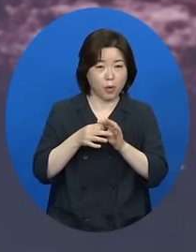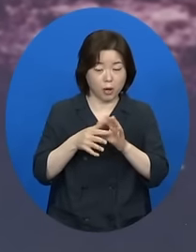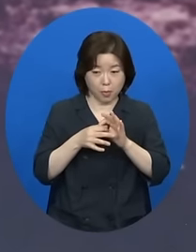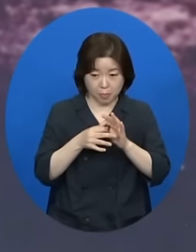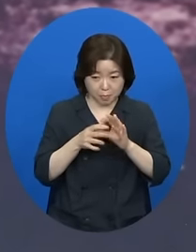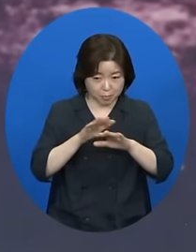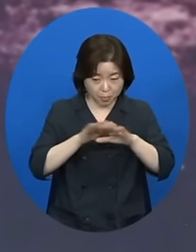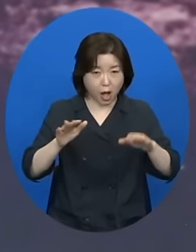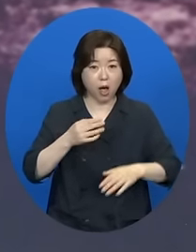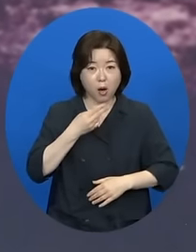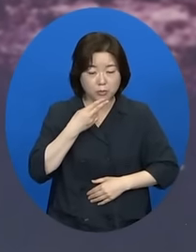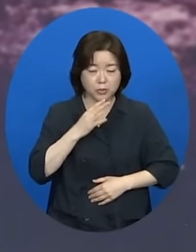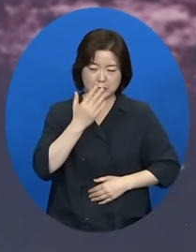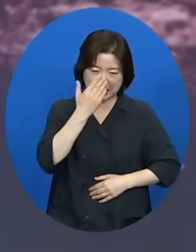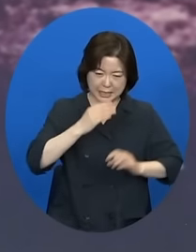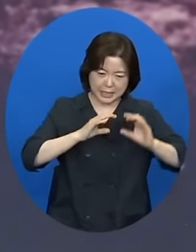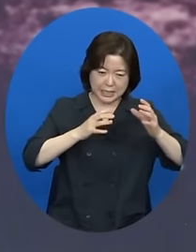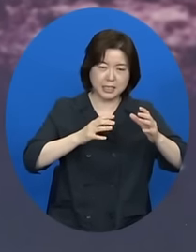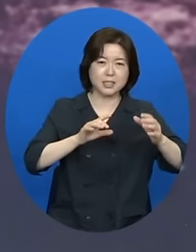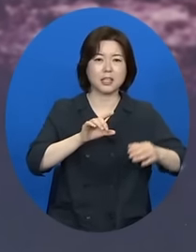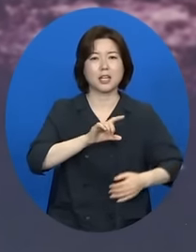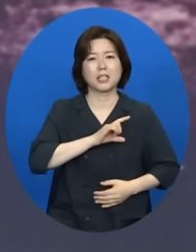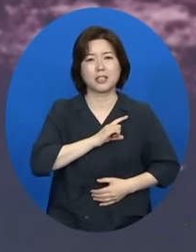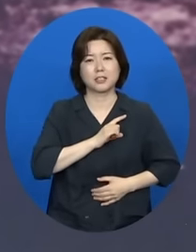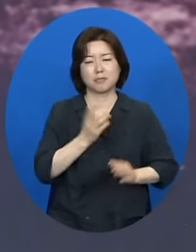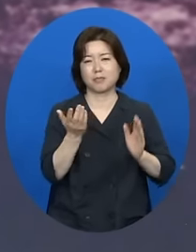정말 이스라엘이 될 수가 없기 때문에 그래요.